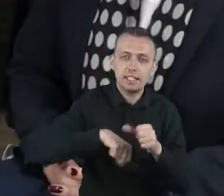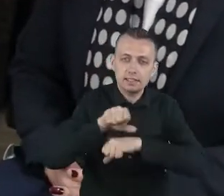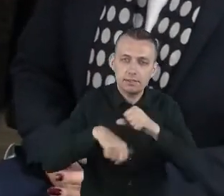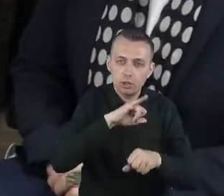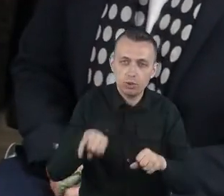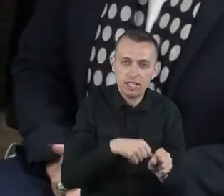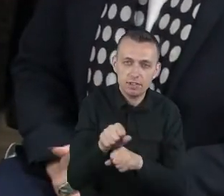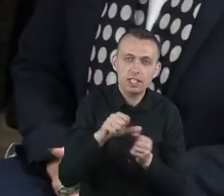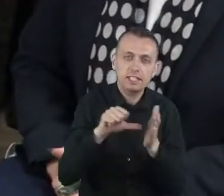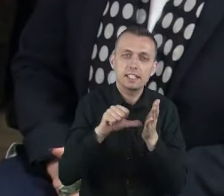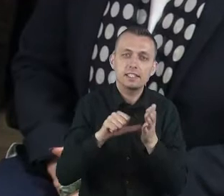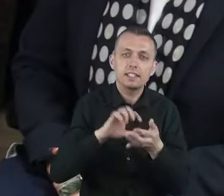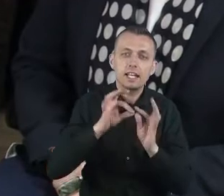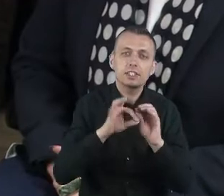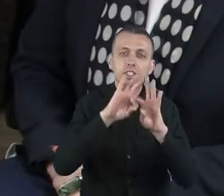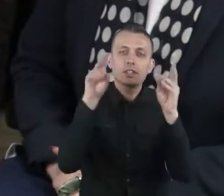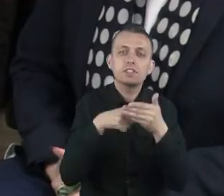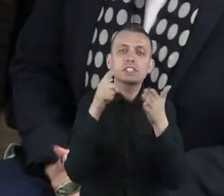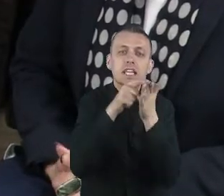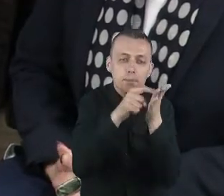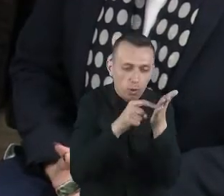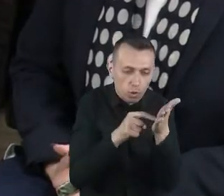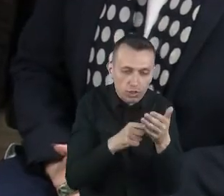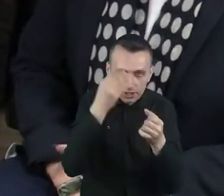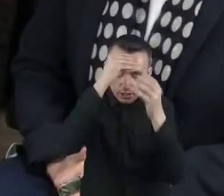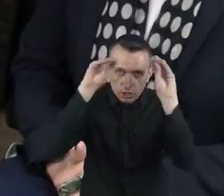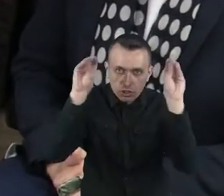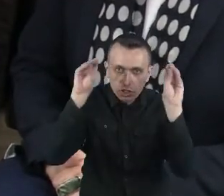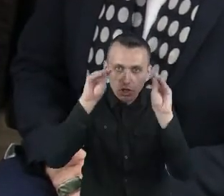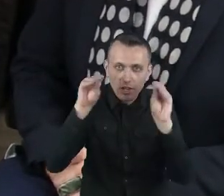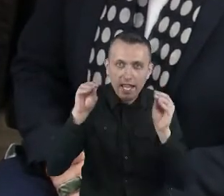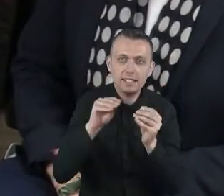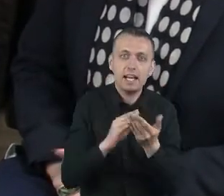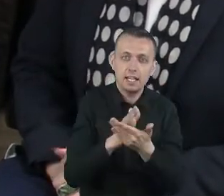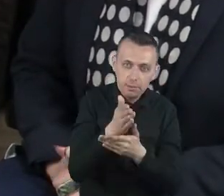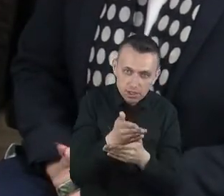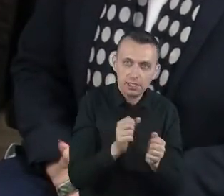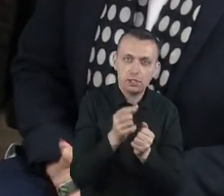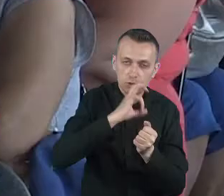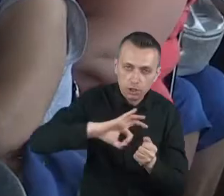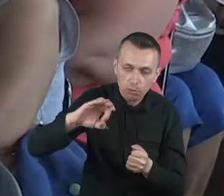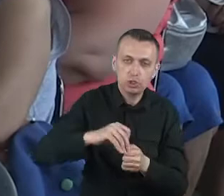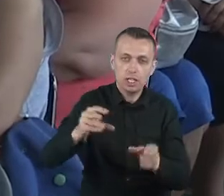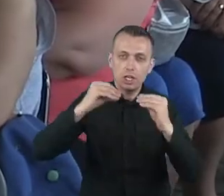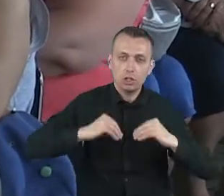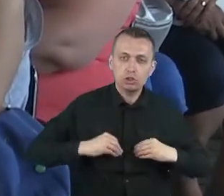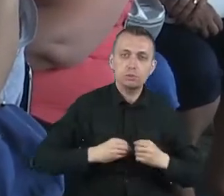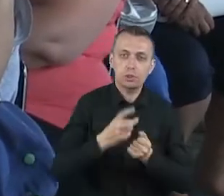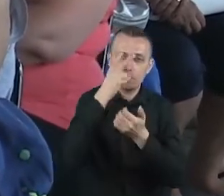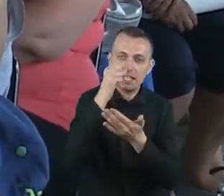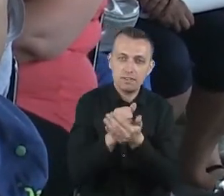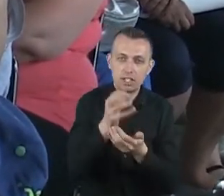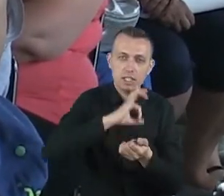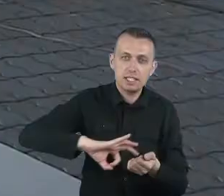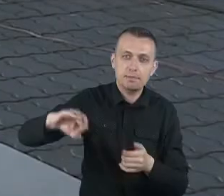wszystkie punkty tego szkolenia, otrzymują zaświadczenie kwalifikacyjne i dopiero wtedy mogą stać się rodziną zastępczą. 8 czerwca odbędzie się